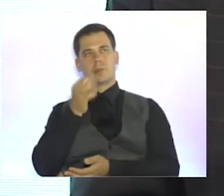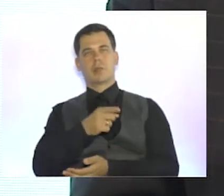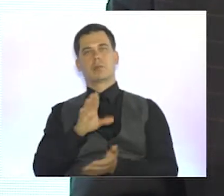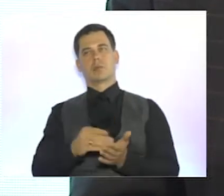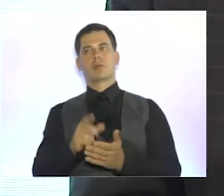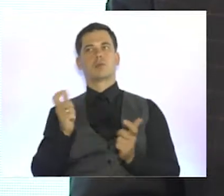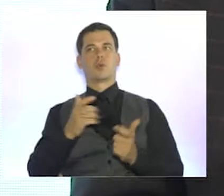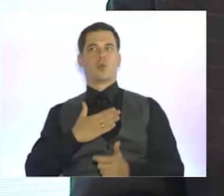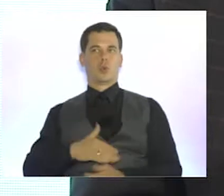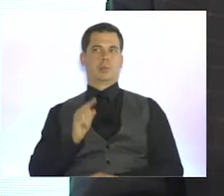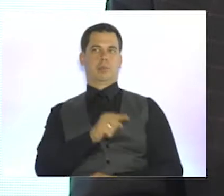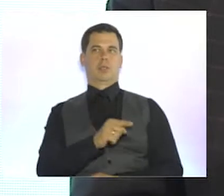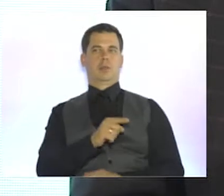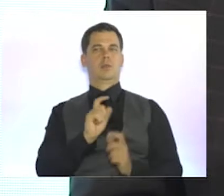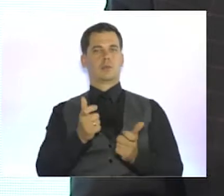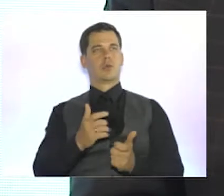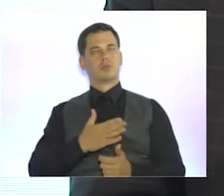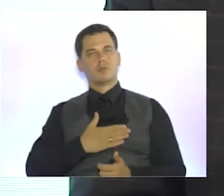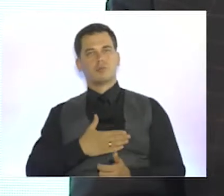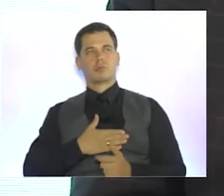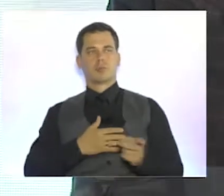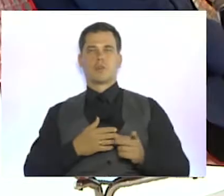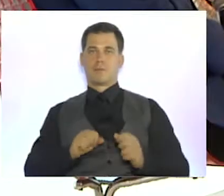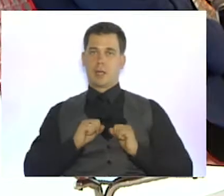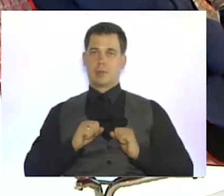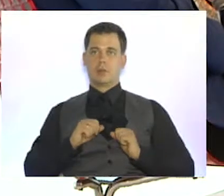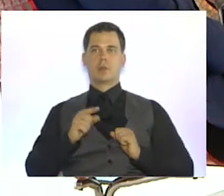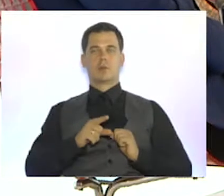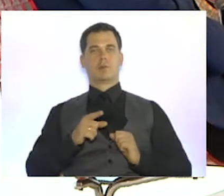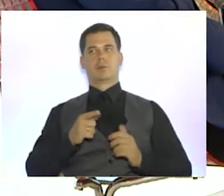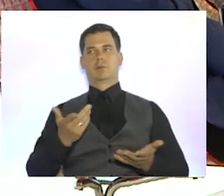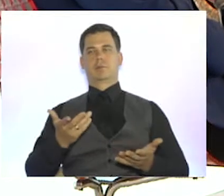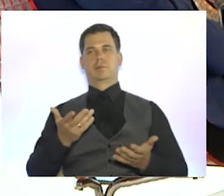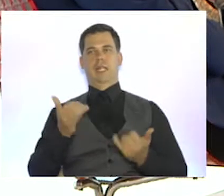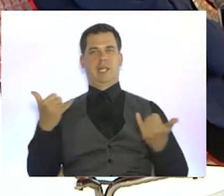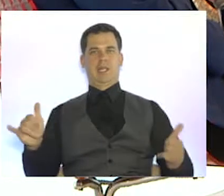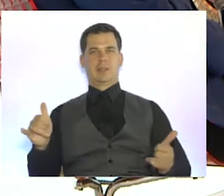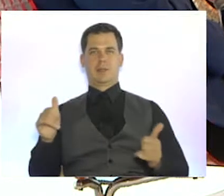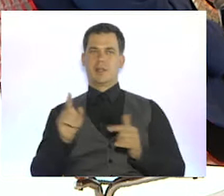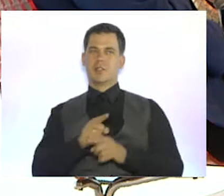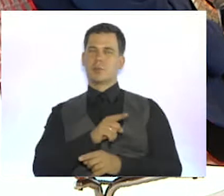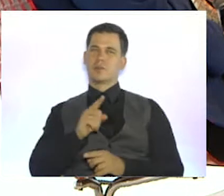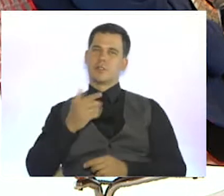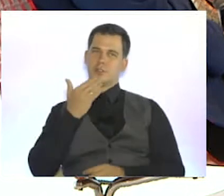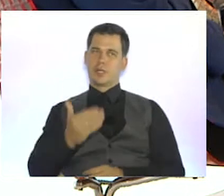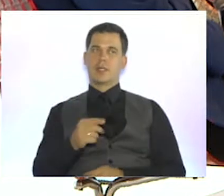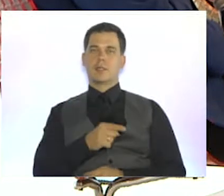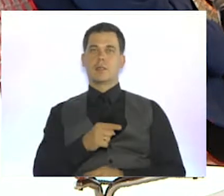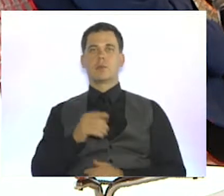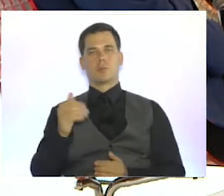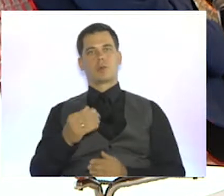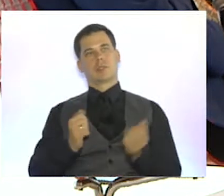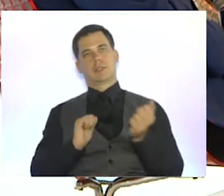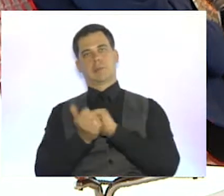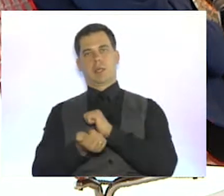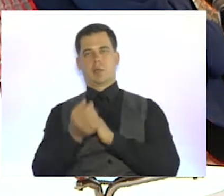im odpowiada, co im sprawia satysfakcję, co lubią, bo być może później właśnie dzięki temu będą bardziej podatni na